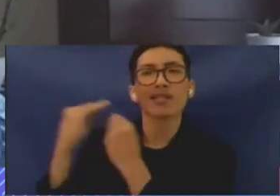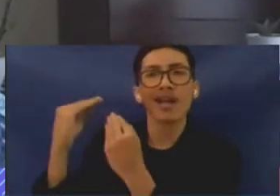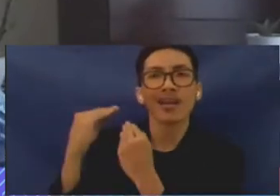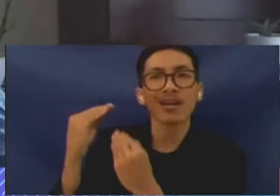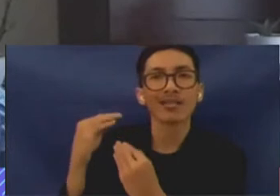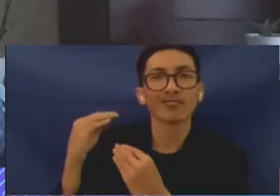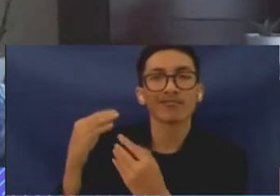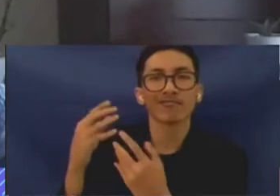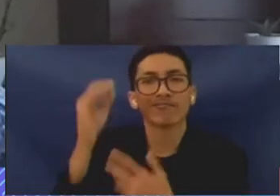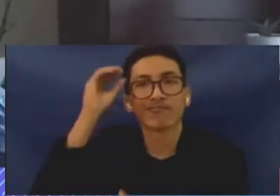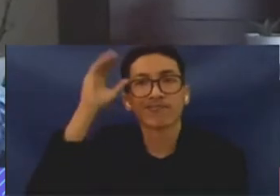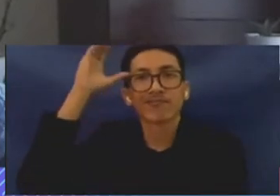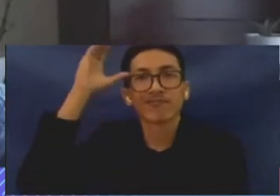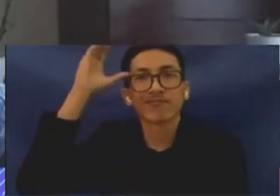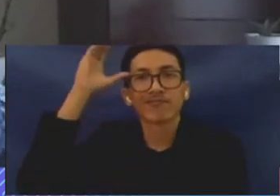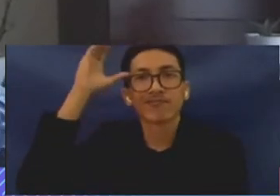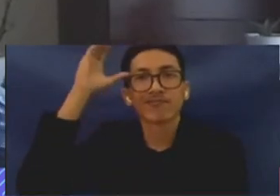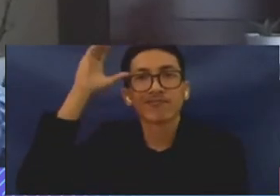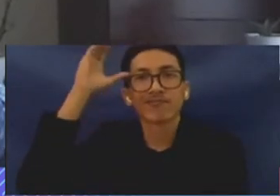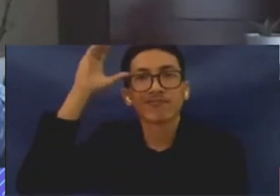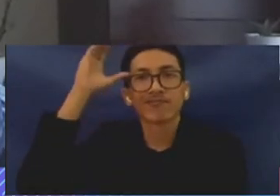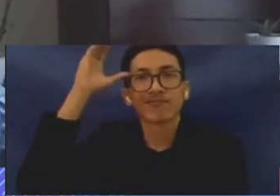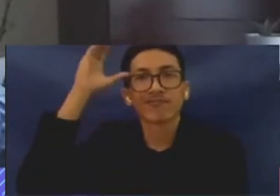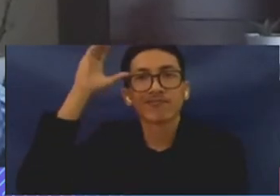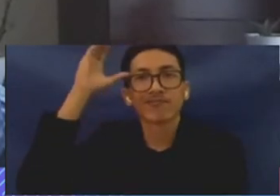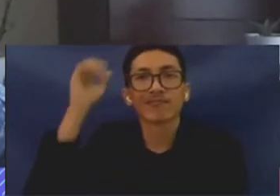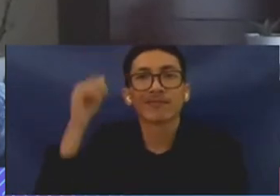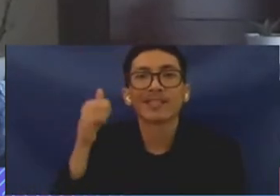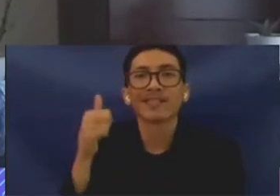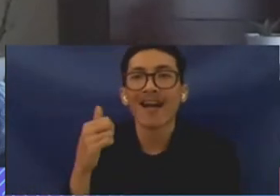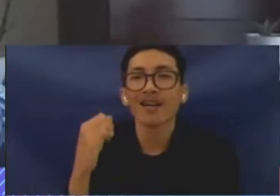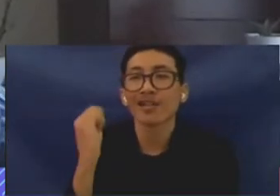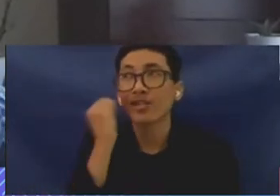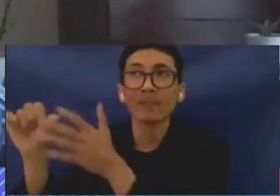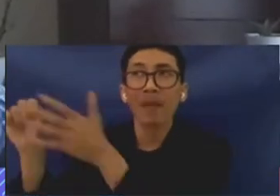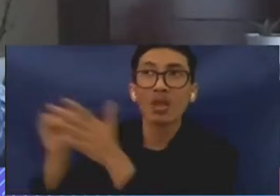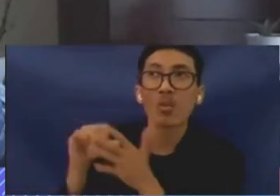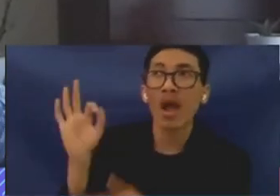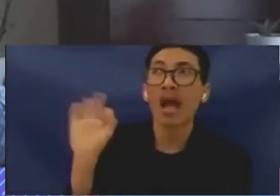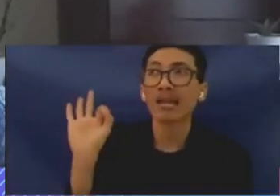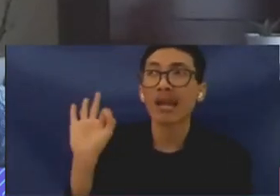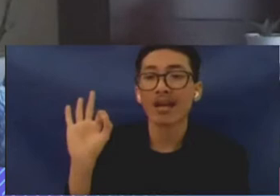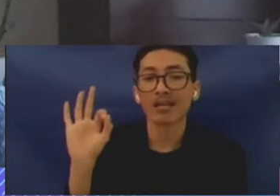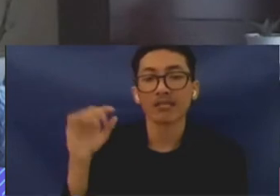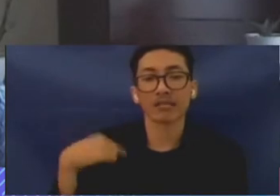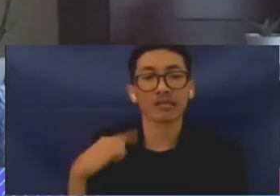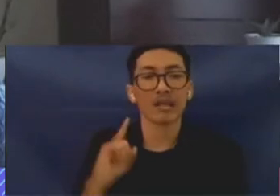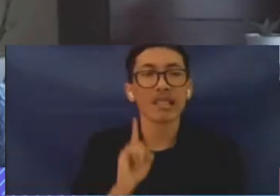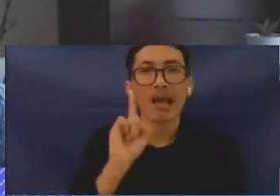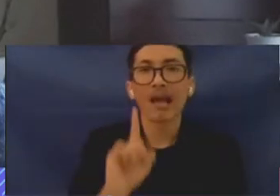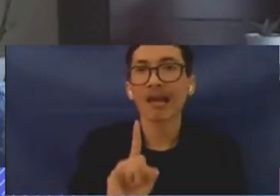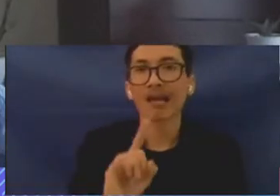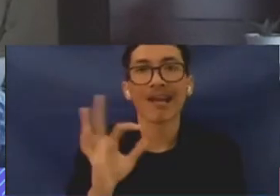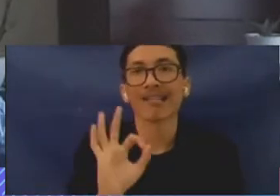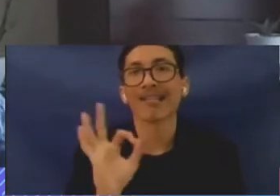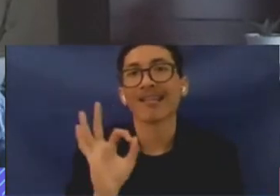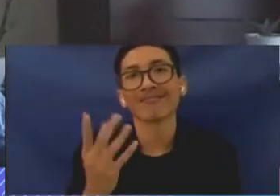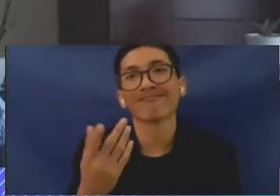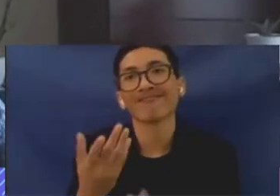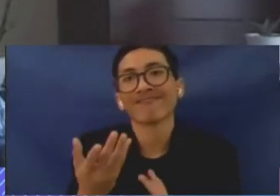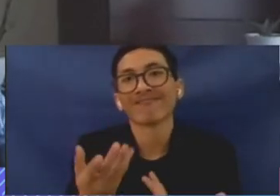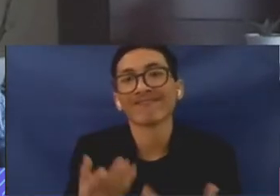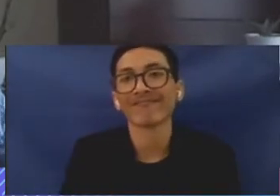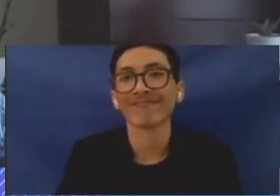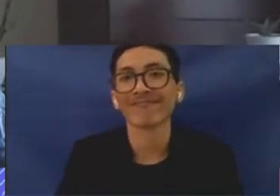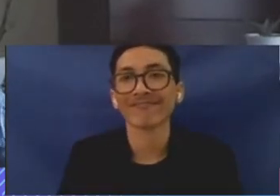ibu saya, pasti saya tidak ada di sini hari ini membuka program ini. Di masyarakat masih